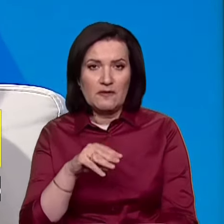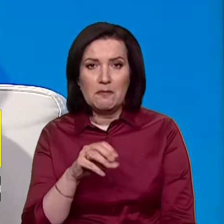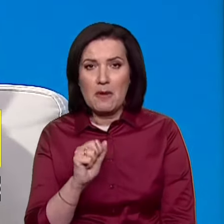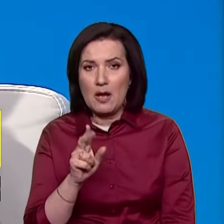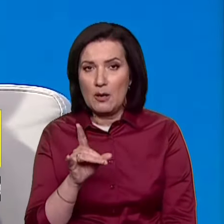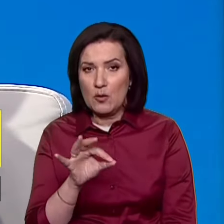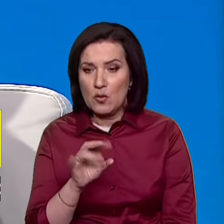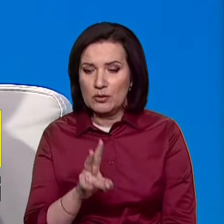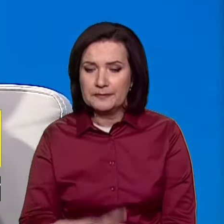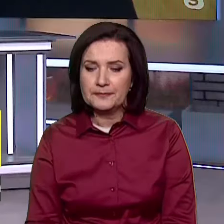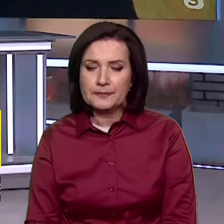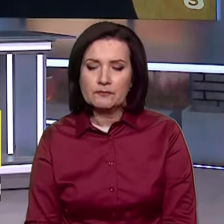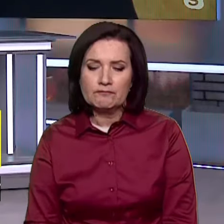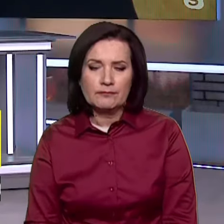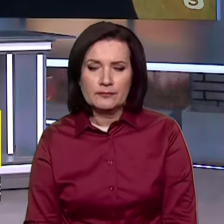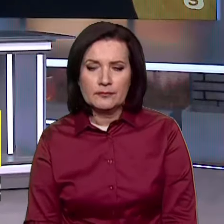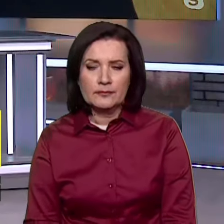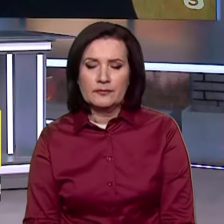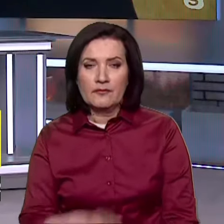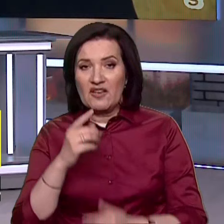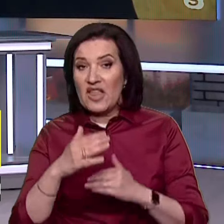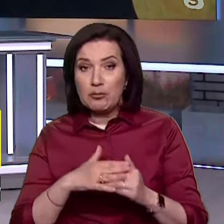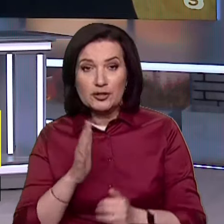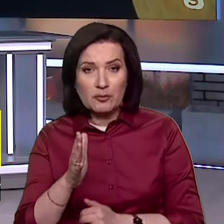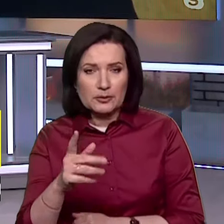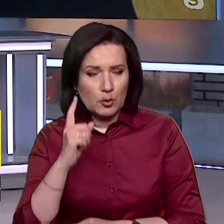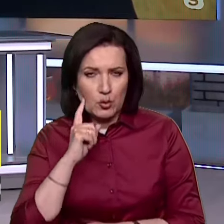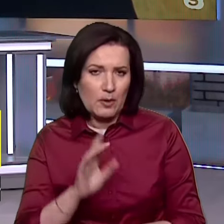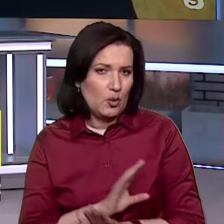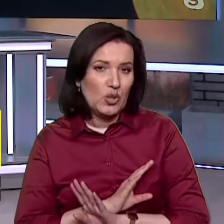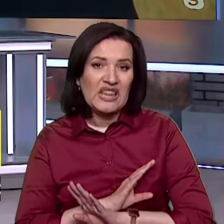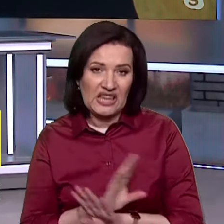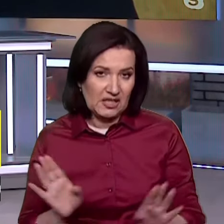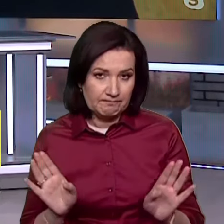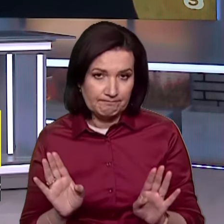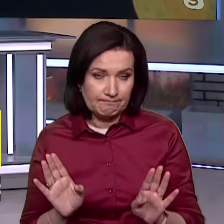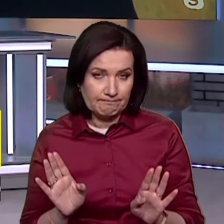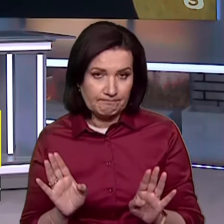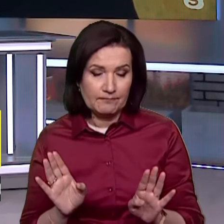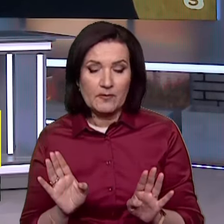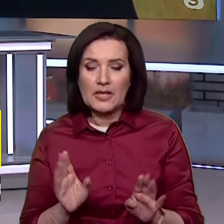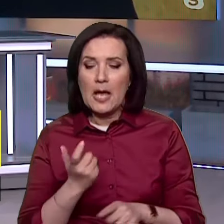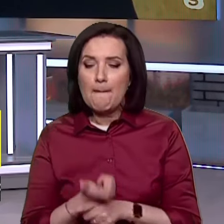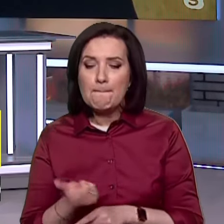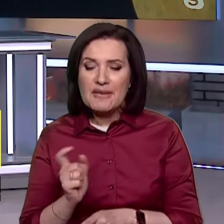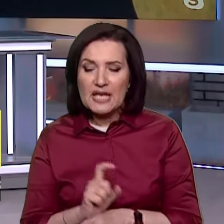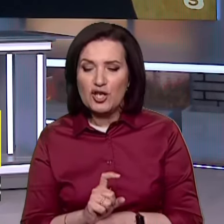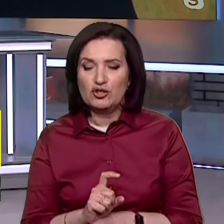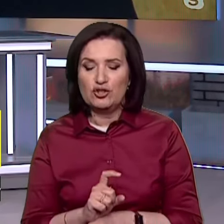Макрон? В найближчій перспективі, думаю, що ні. Тому що абсолютна